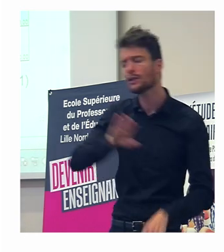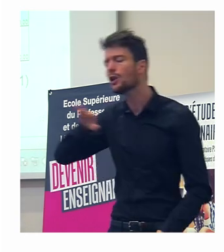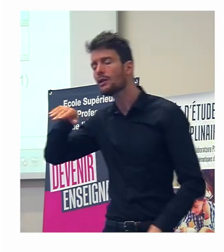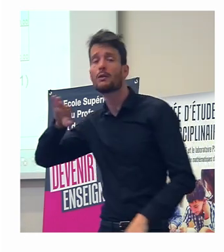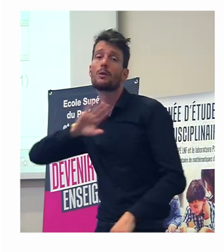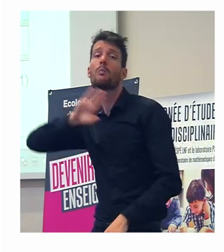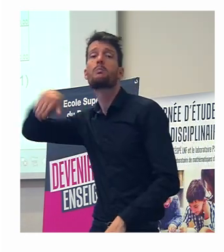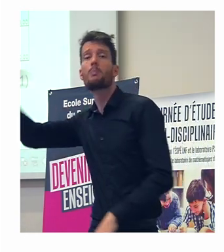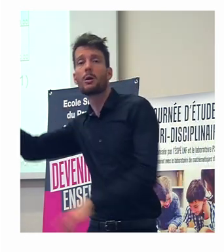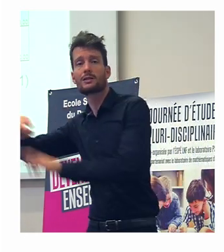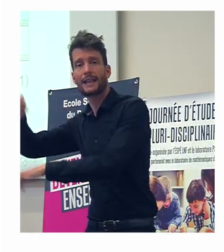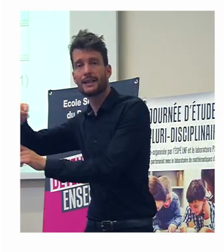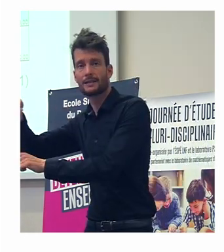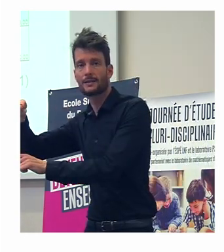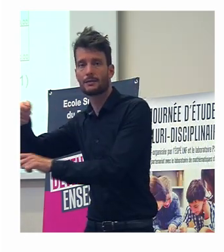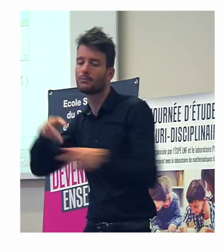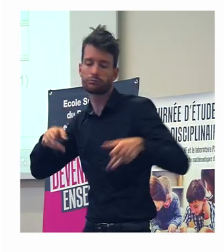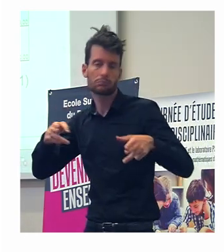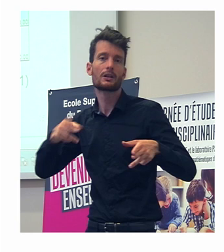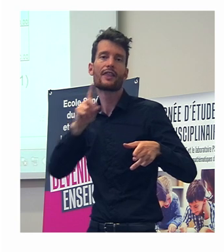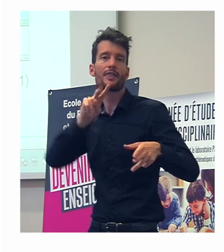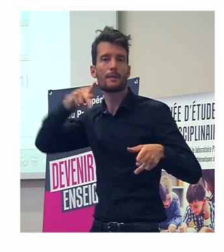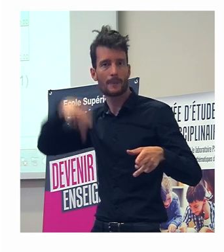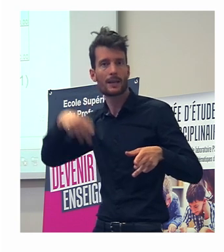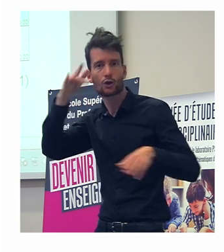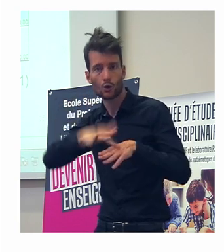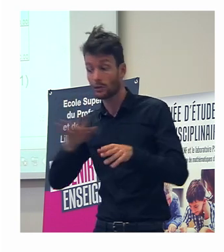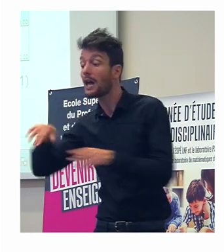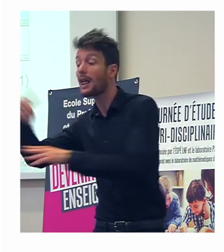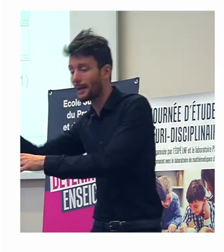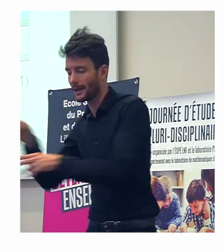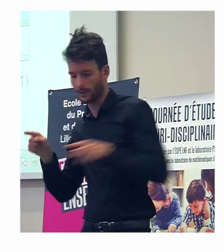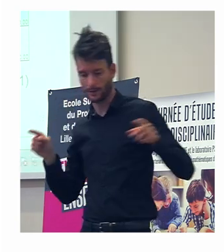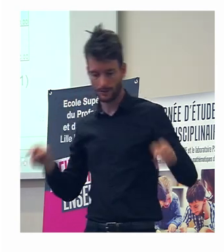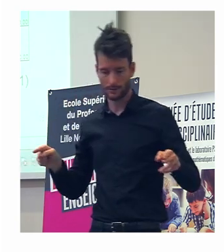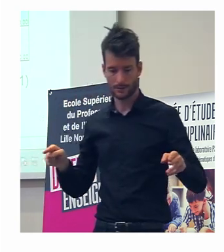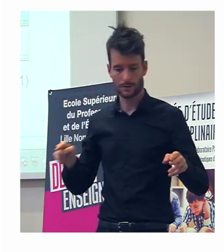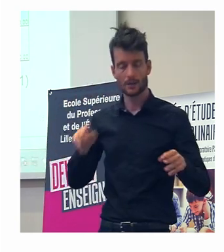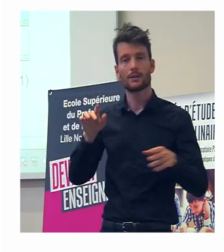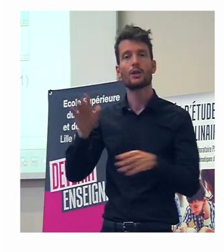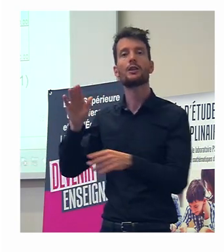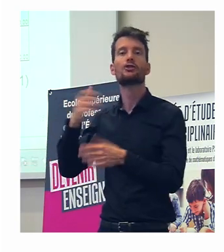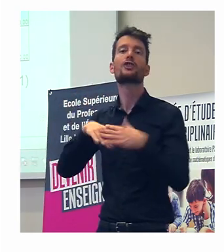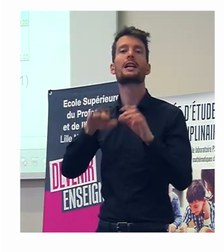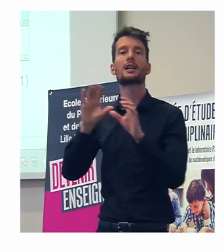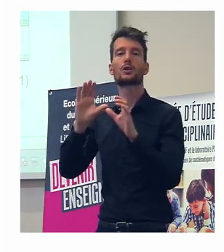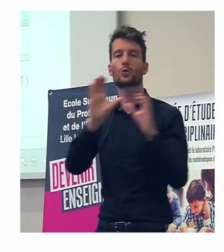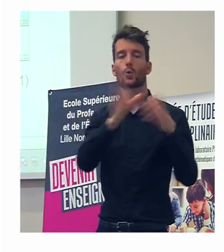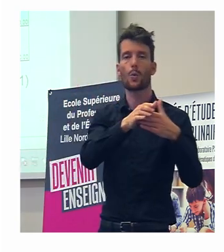été fait donc après la DVP. Ils sont passés dans le groupe témoin